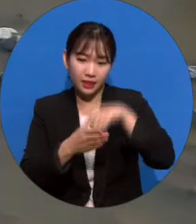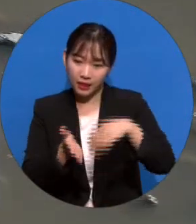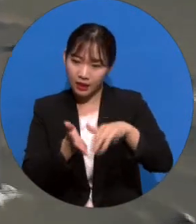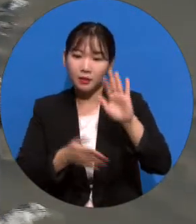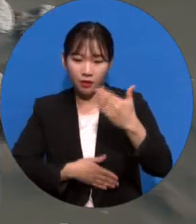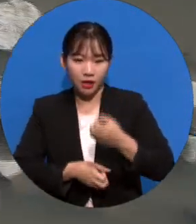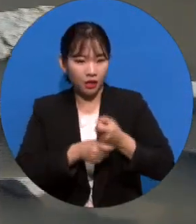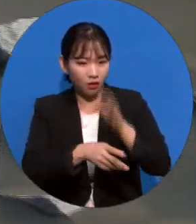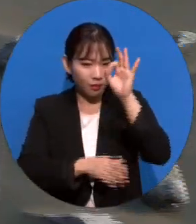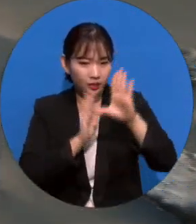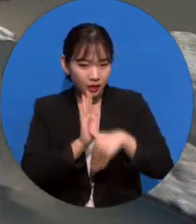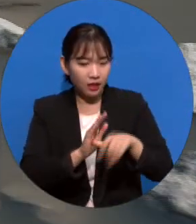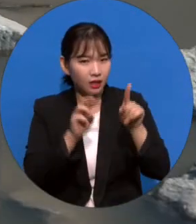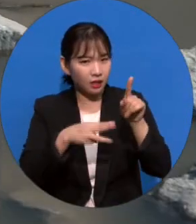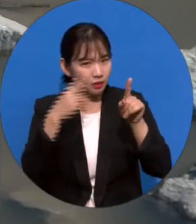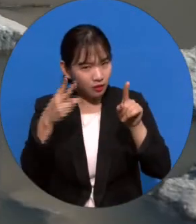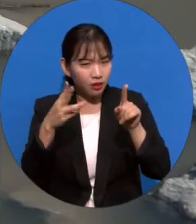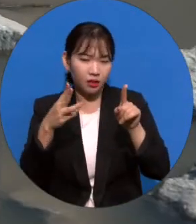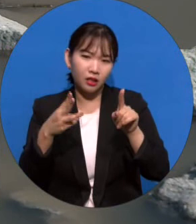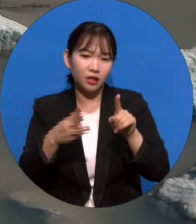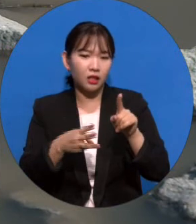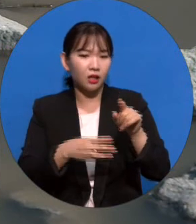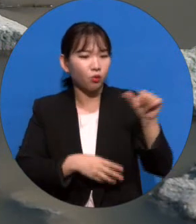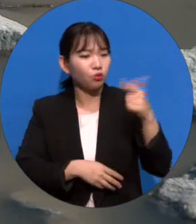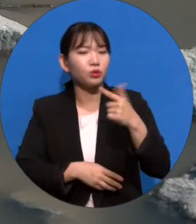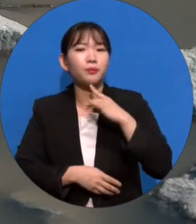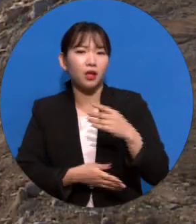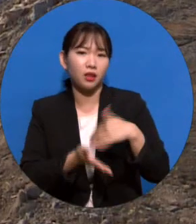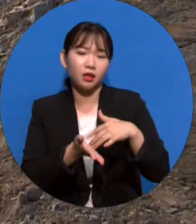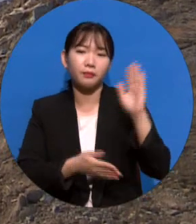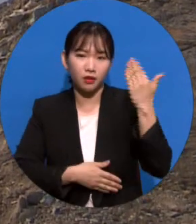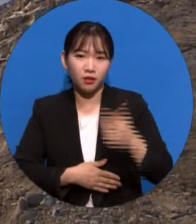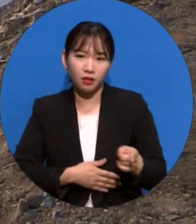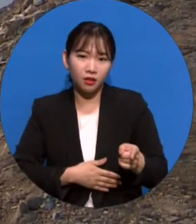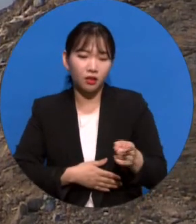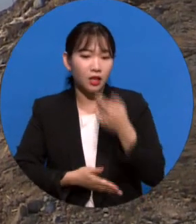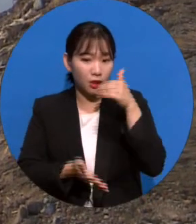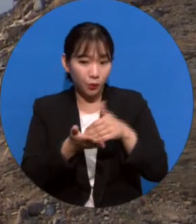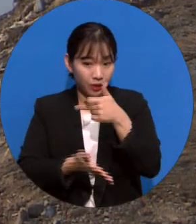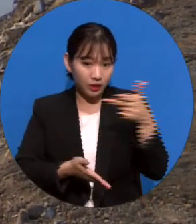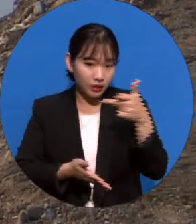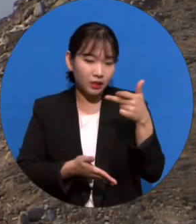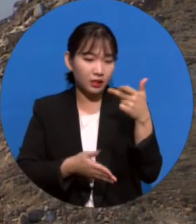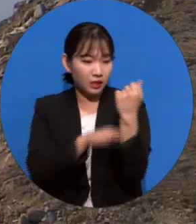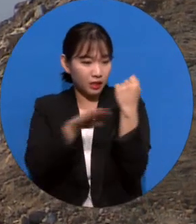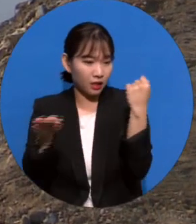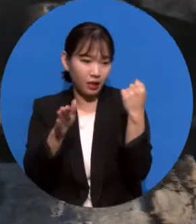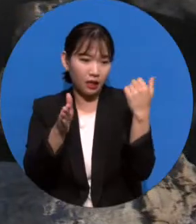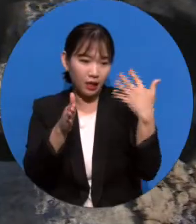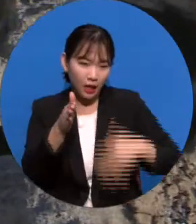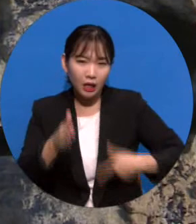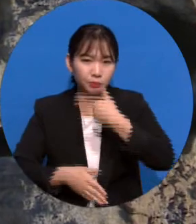봤을때 3종 미사가 오찬에서 6 천만 예상을 다녀야 하는 거 사서 개 크기가 설계 기준에 못